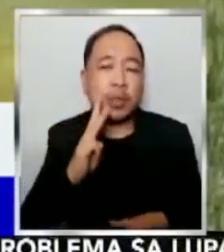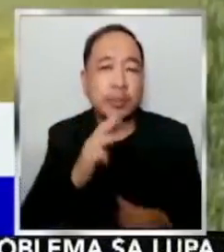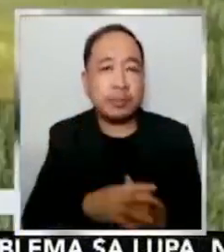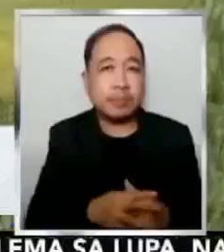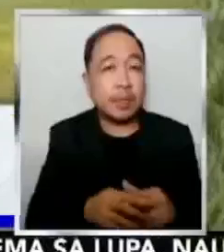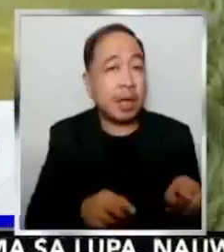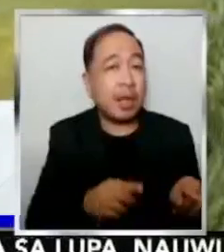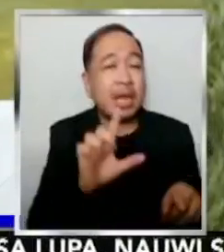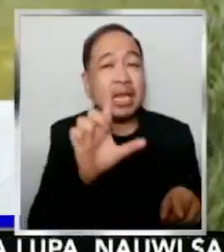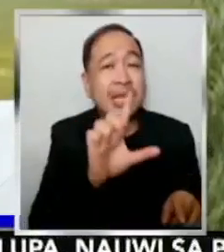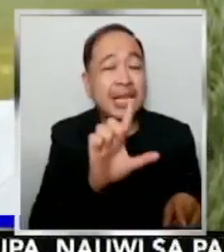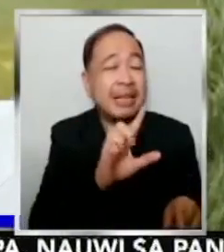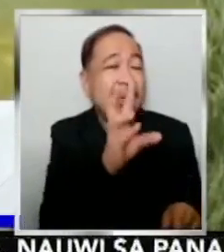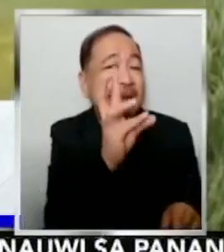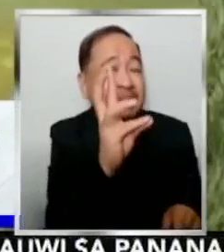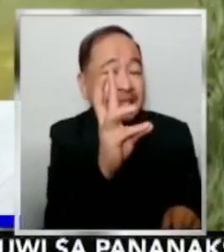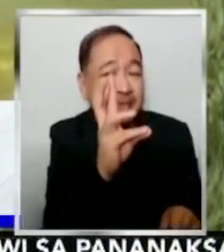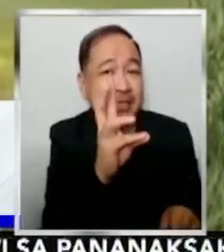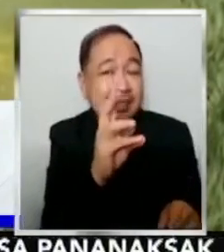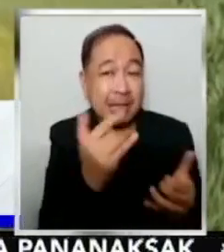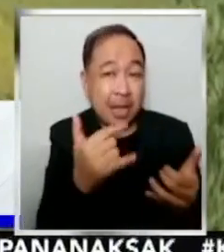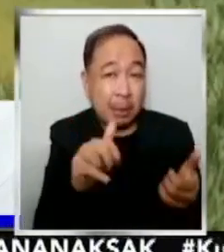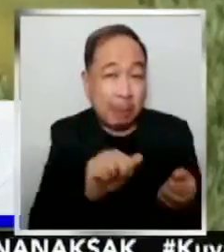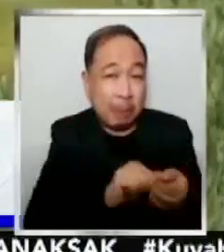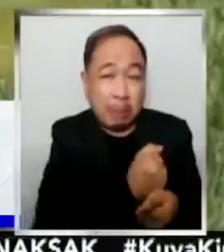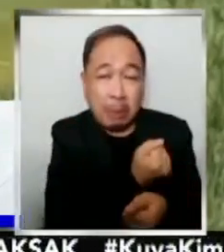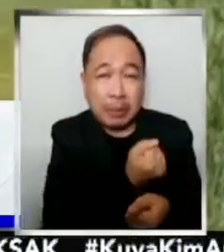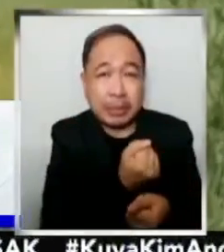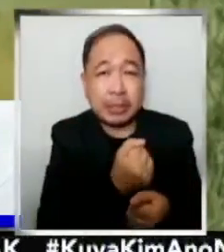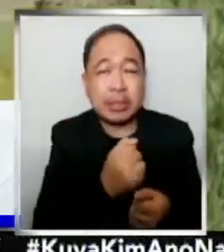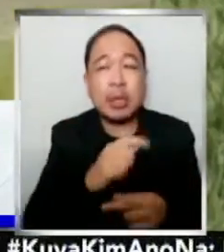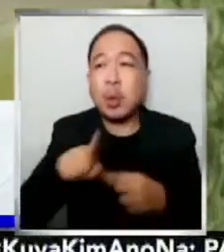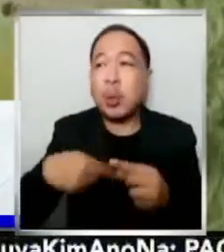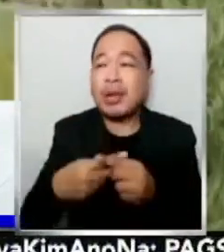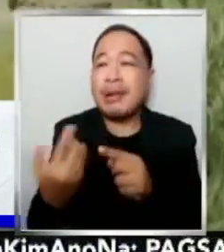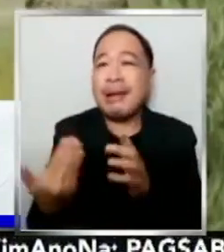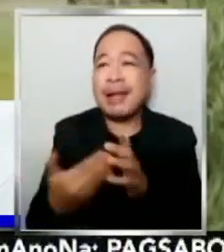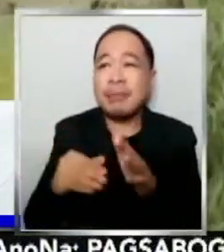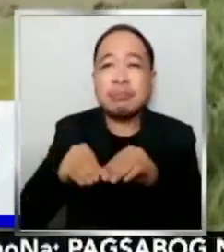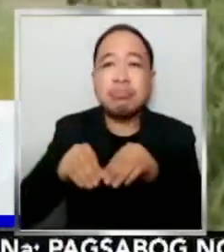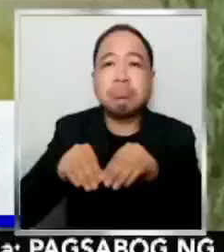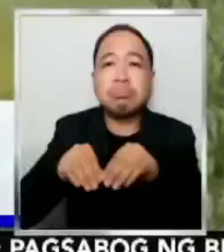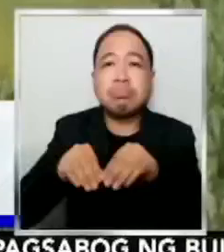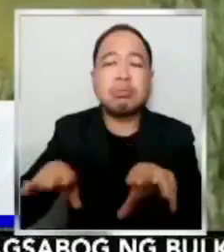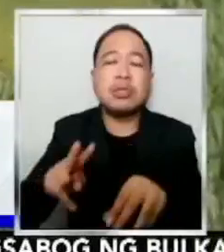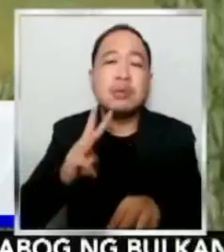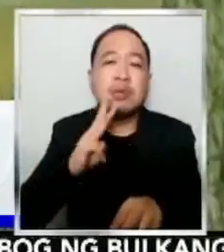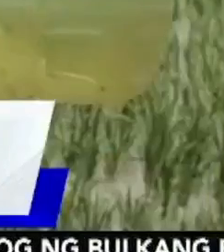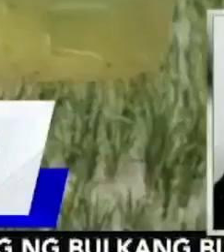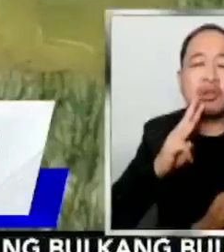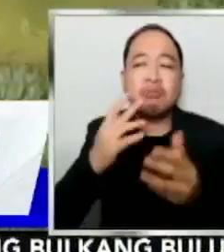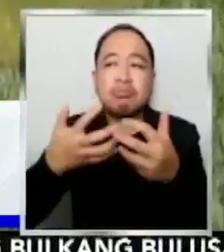busay. So kaya lang kayo magpapatubig yan? Pagkalipas ng